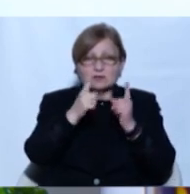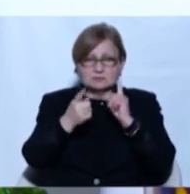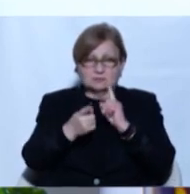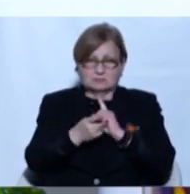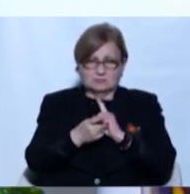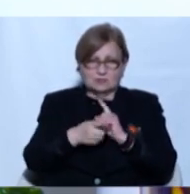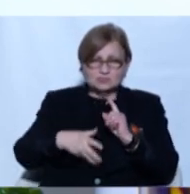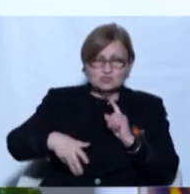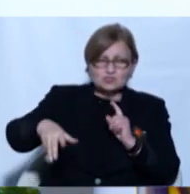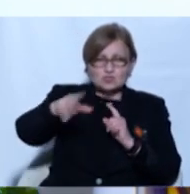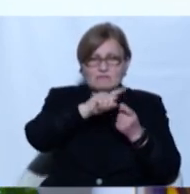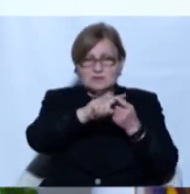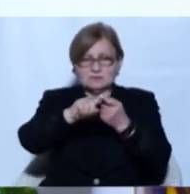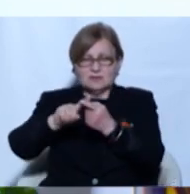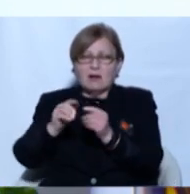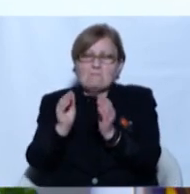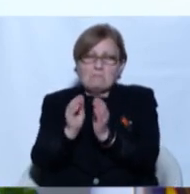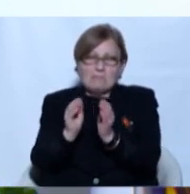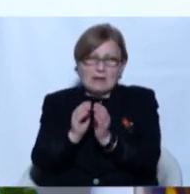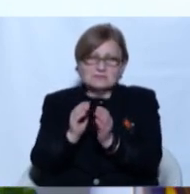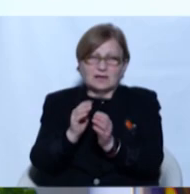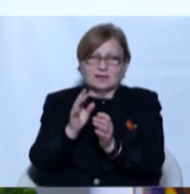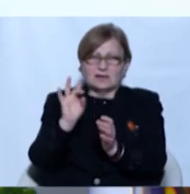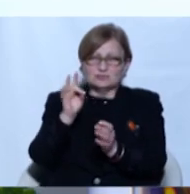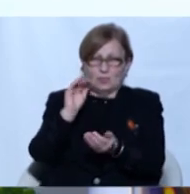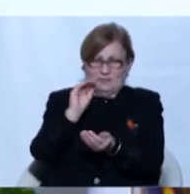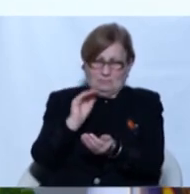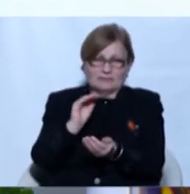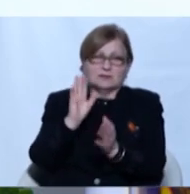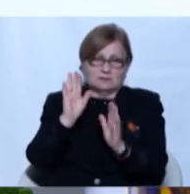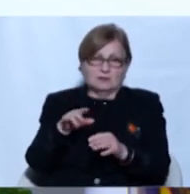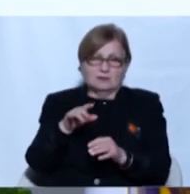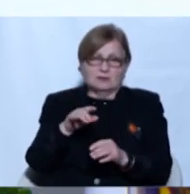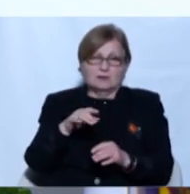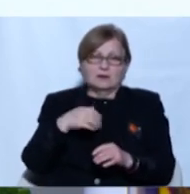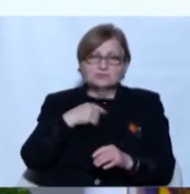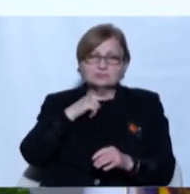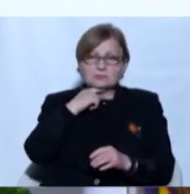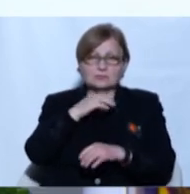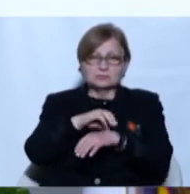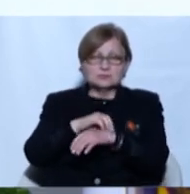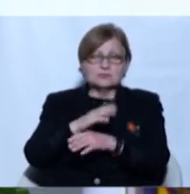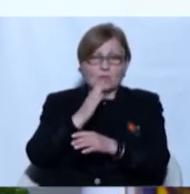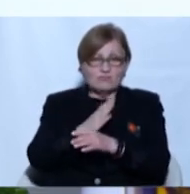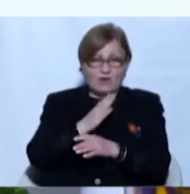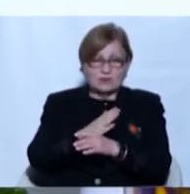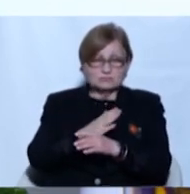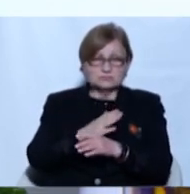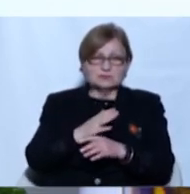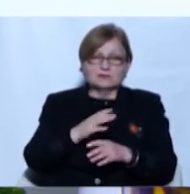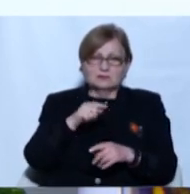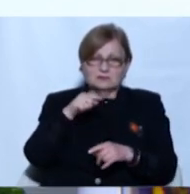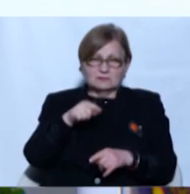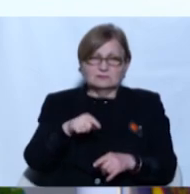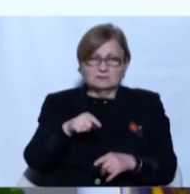ხიფათია შეგვიდას ის პატარა ზომი თუ არის კიდევ ასატანი არის გასაკვირველია და ეს ხორცი რომ გაკვრია სულზე ადამიანს სულს რო აქვს გადაკრული